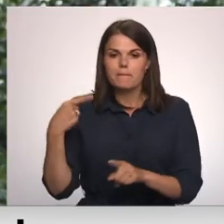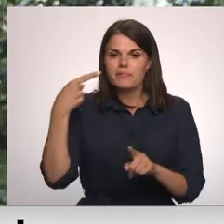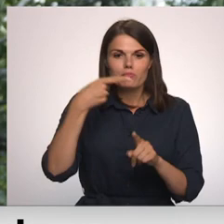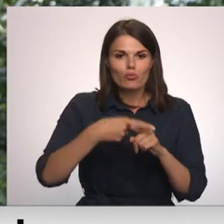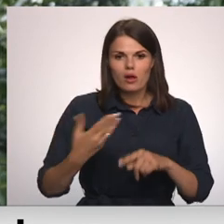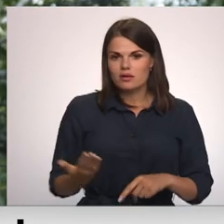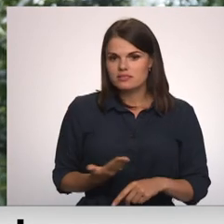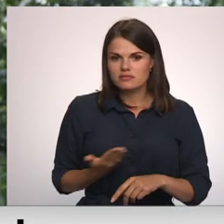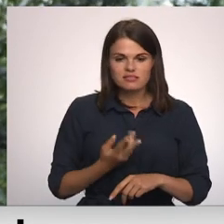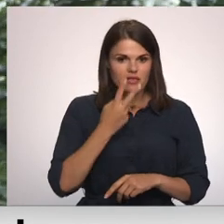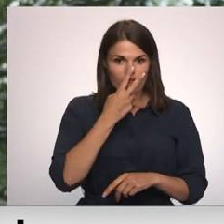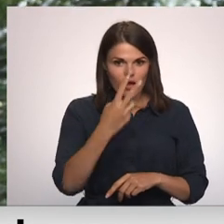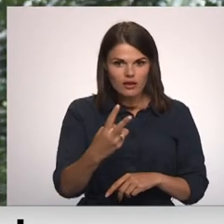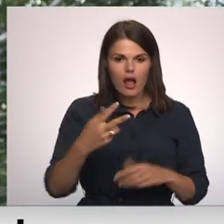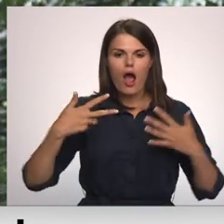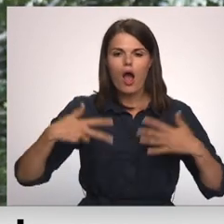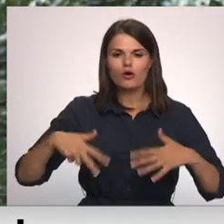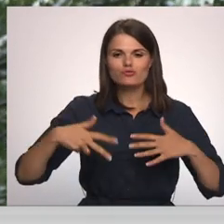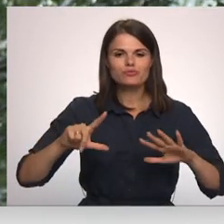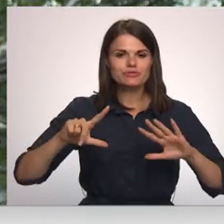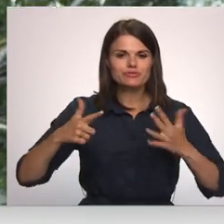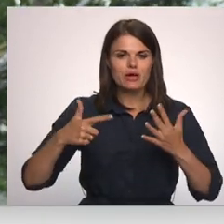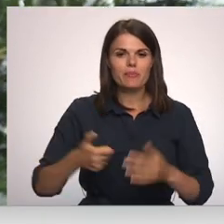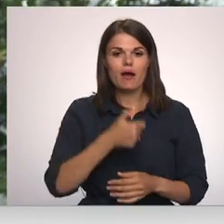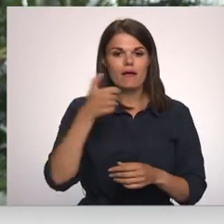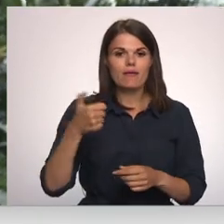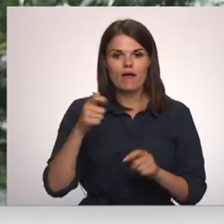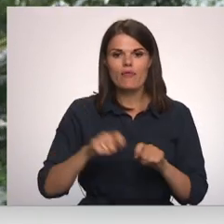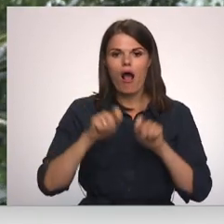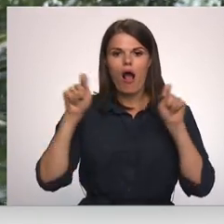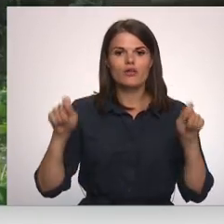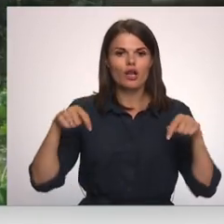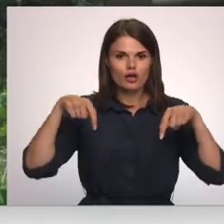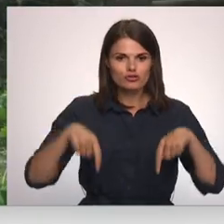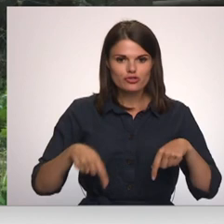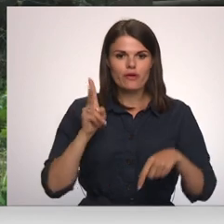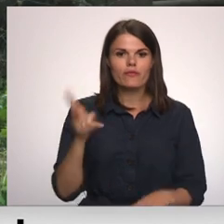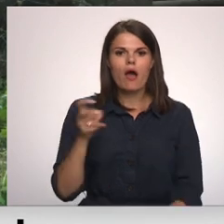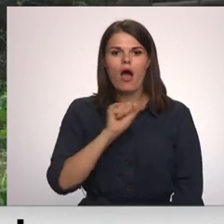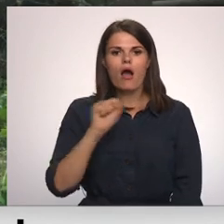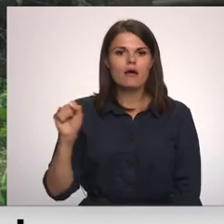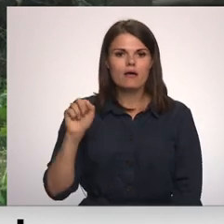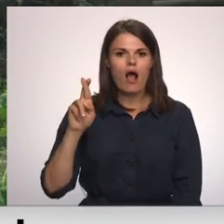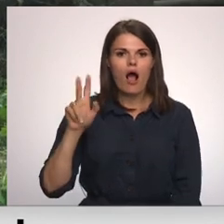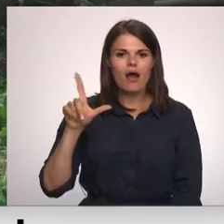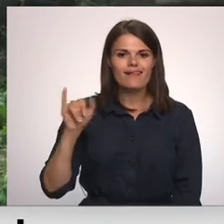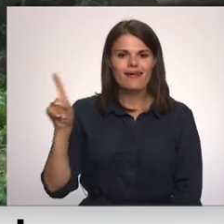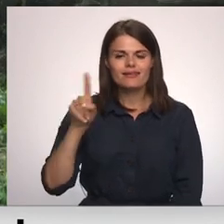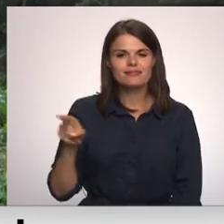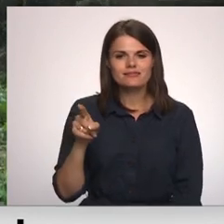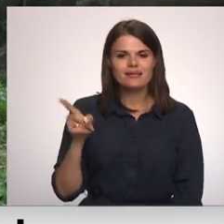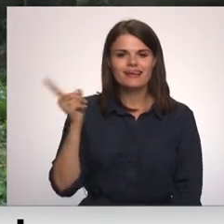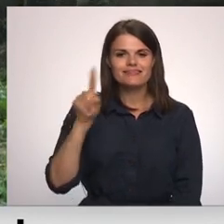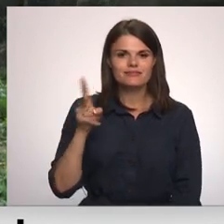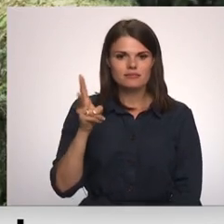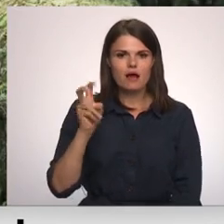reizi. 87. Gadā atklāju šeit Kārļas kalbas muzeju īsi pirms tam. Visa praktiski latviešu